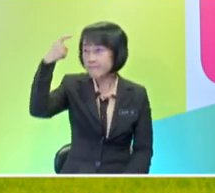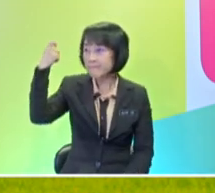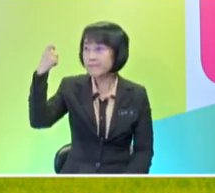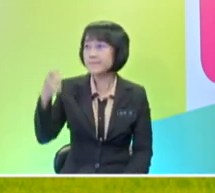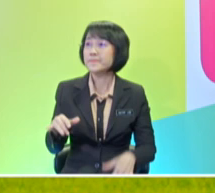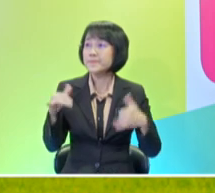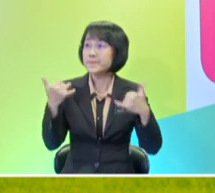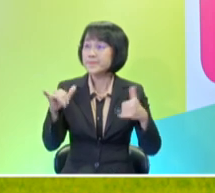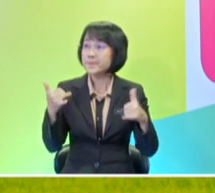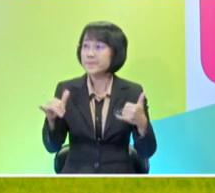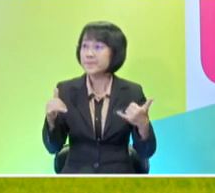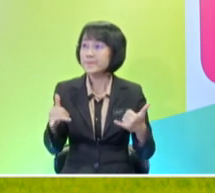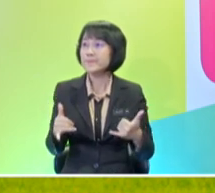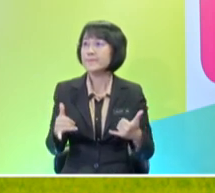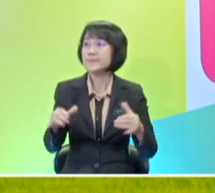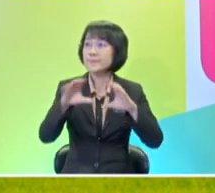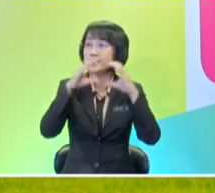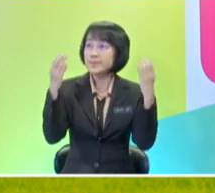main dekat Tanjung